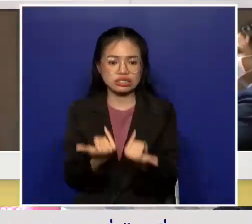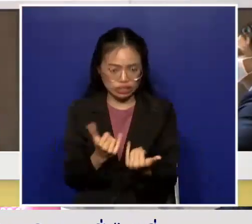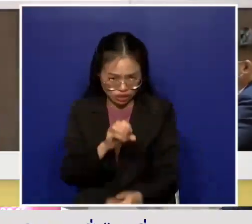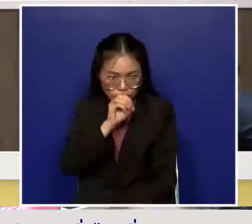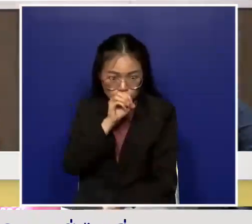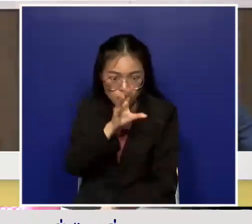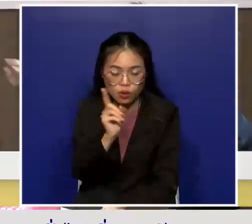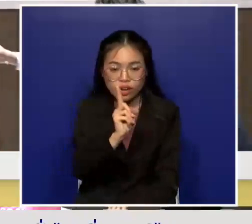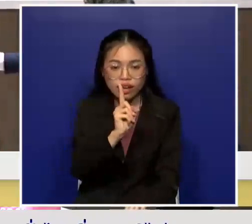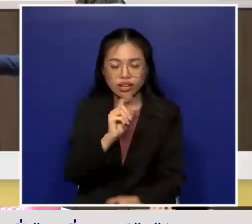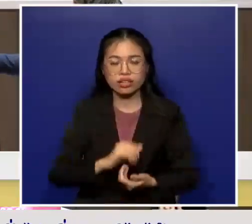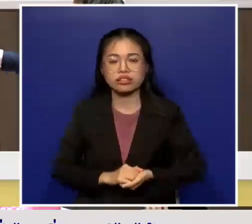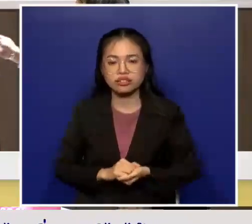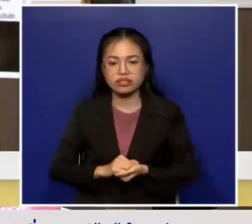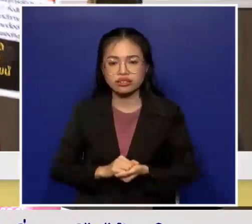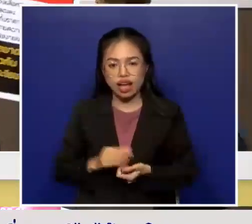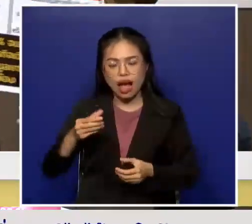งก่อนเดี๋ยวเขารู้ความลับ